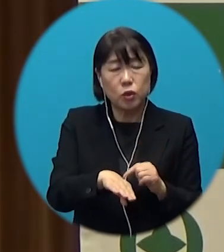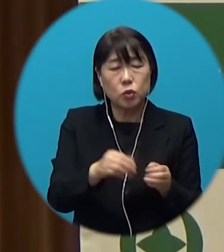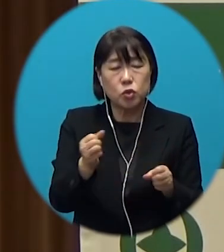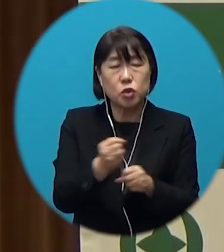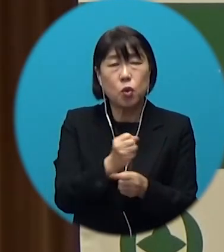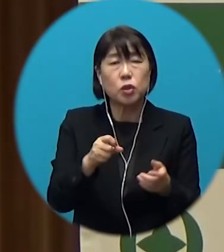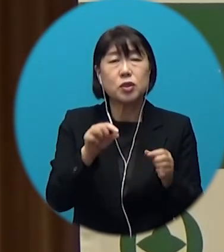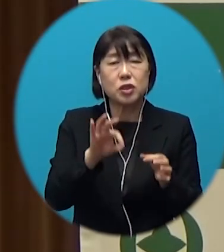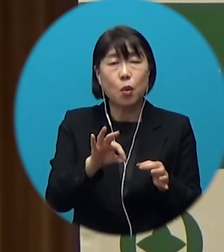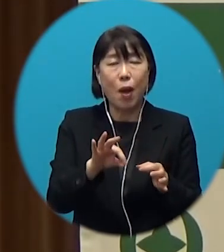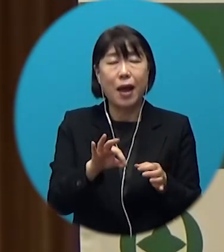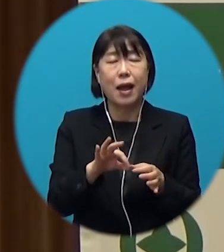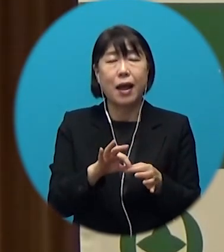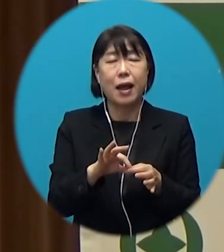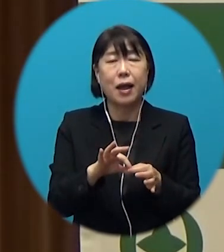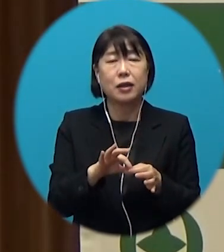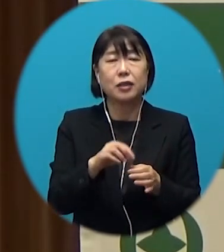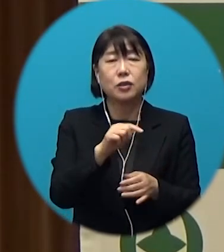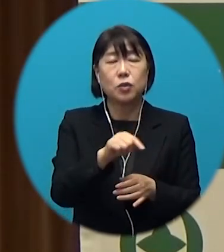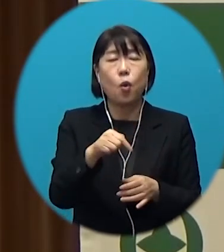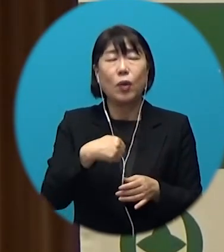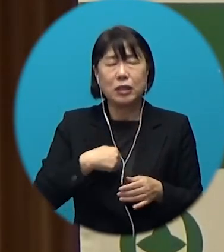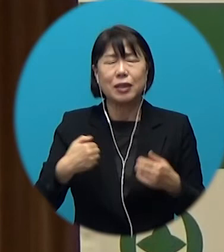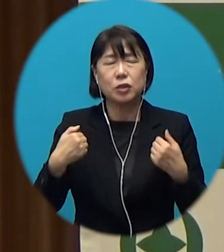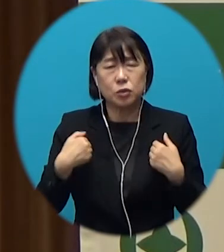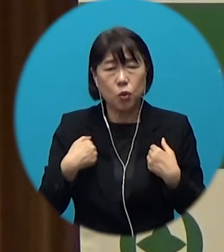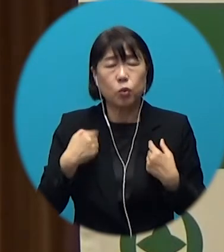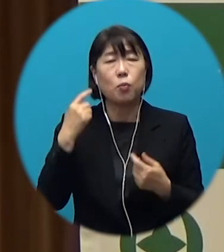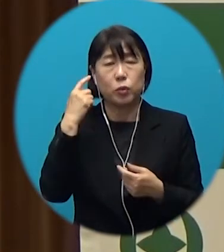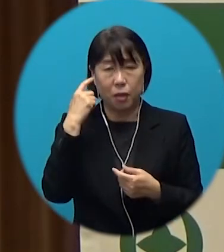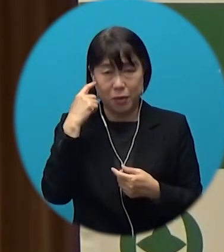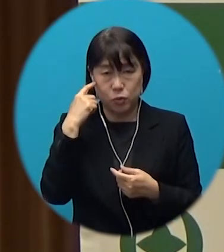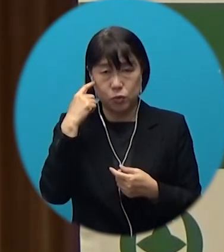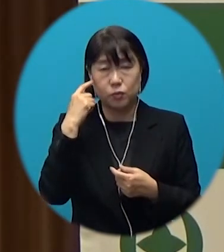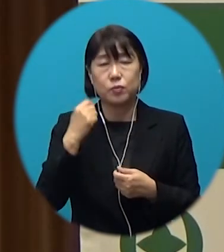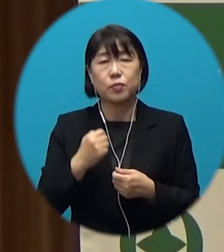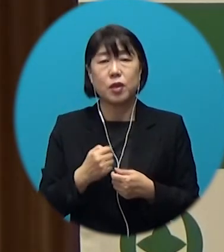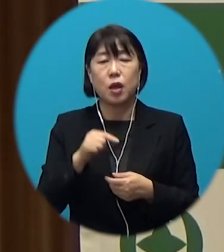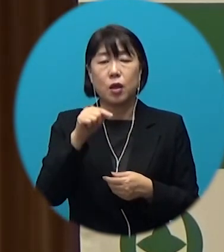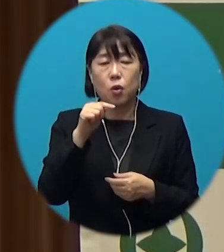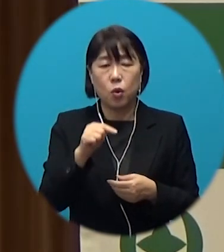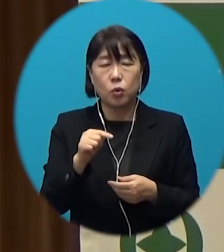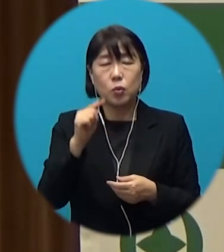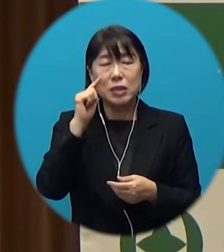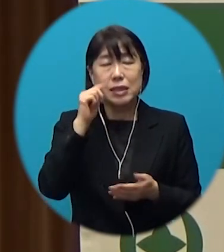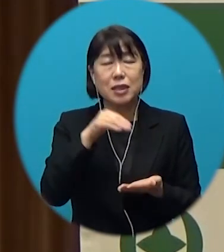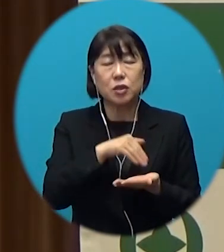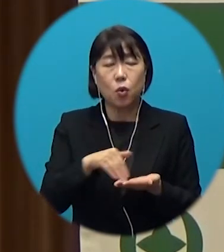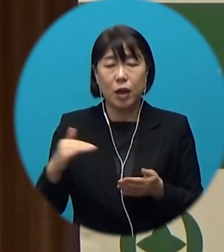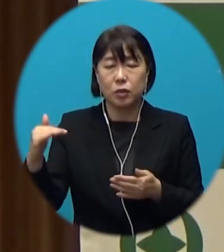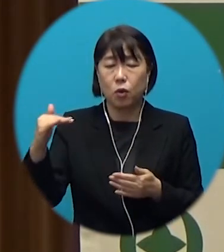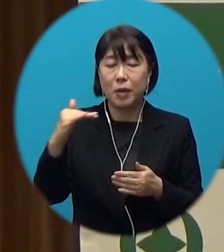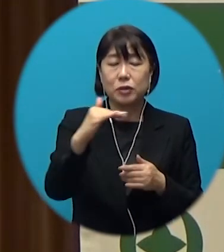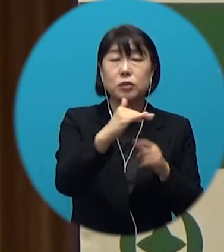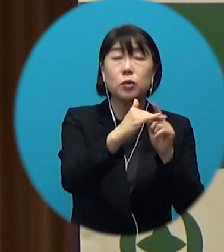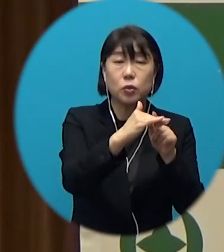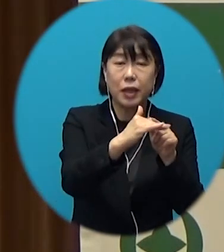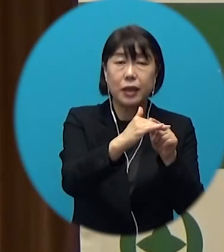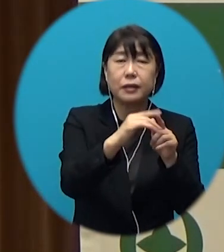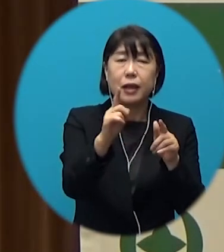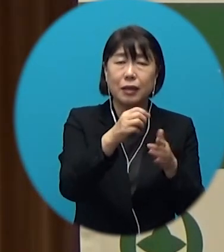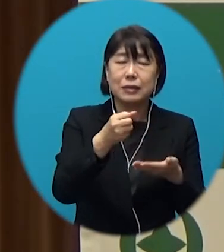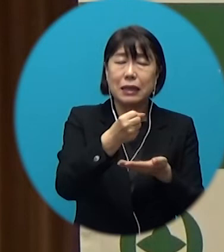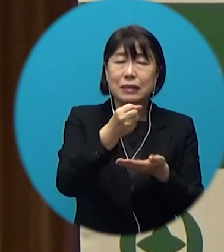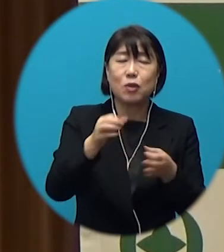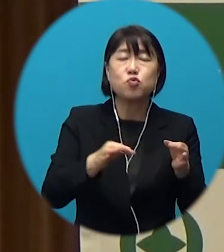はそれぞれ私は必要だと思っていますし、この指標が横ばいで続くことでですね、何らかの財政運営上